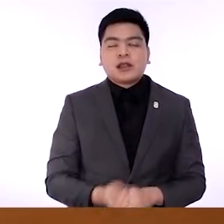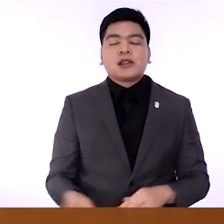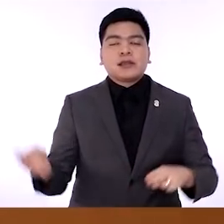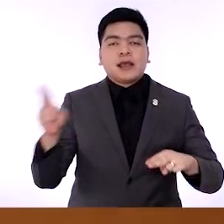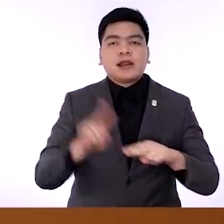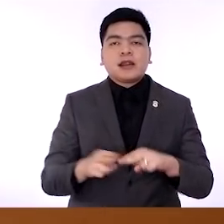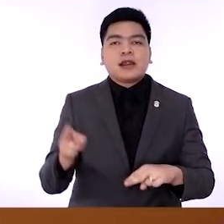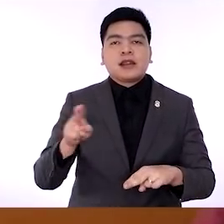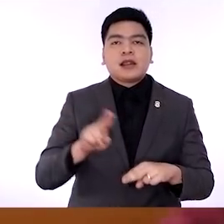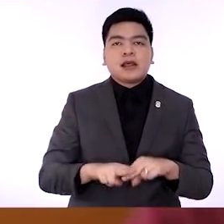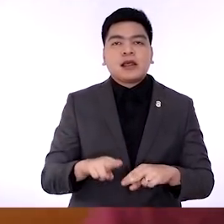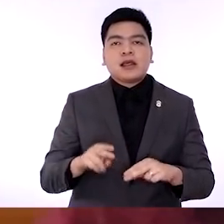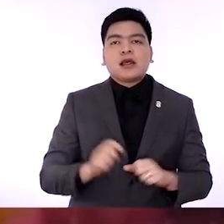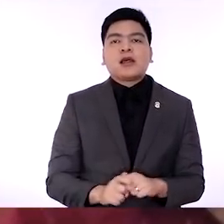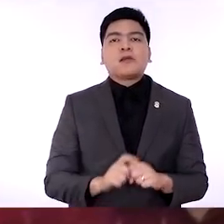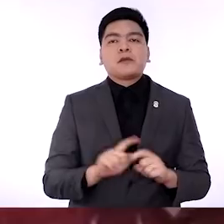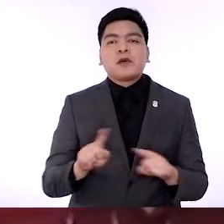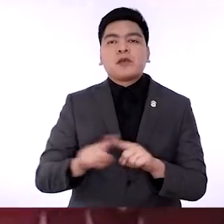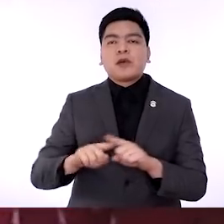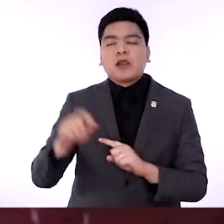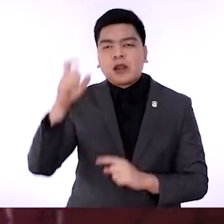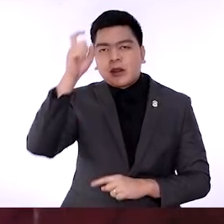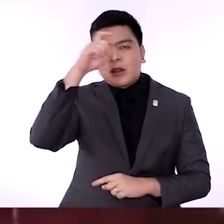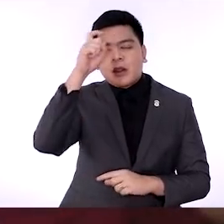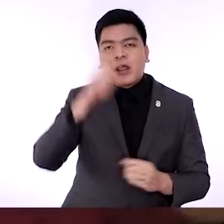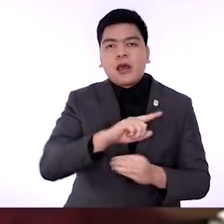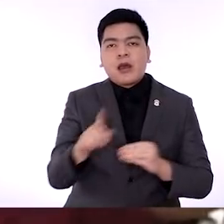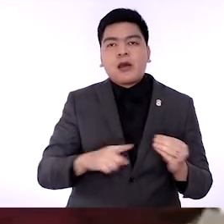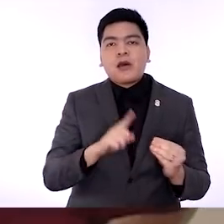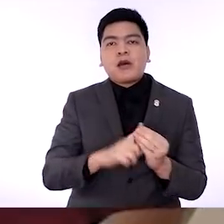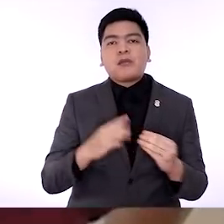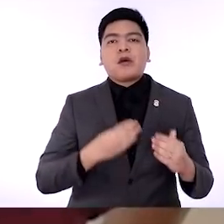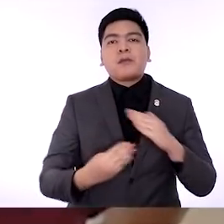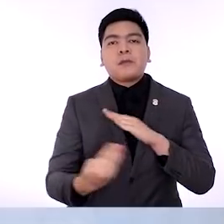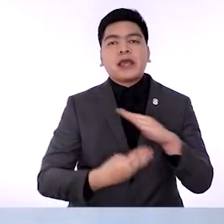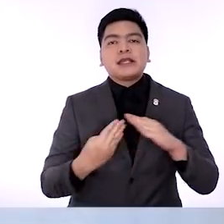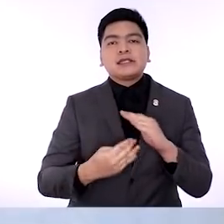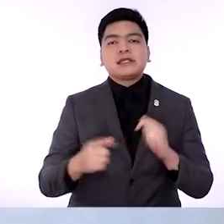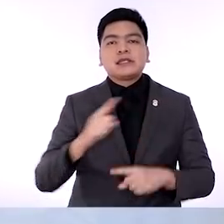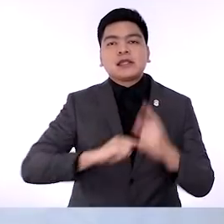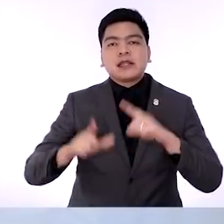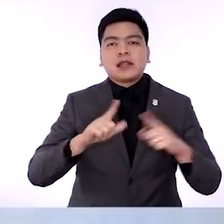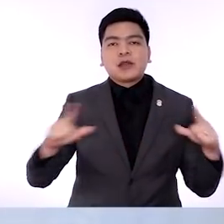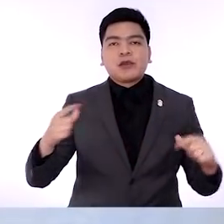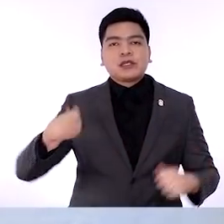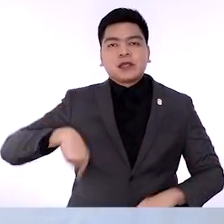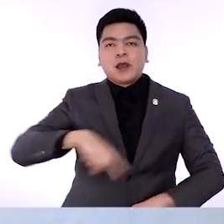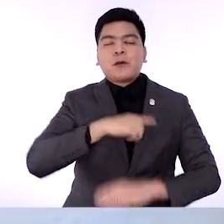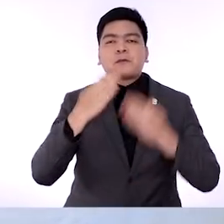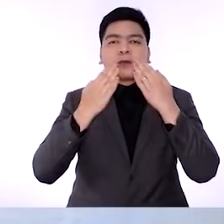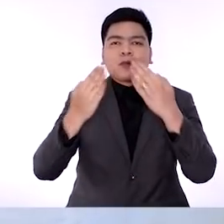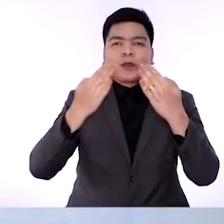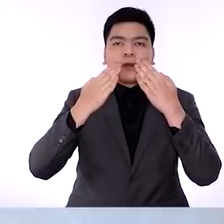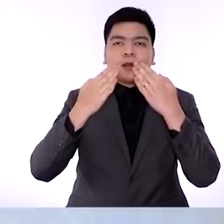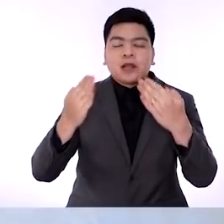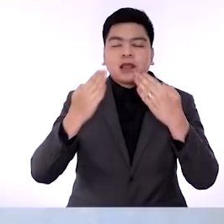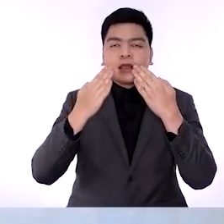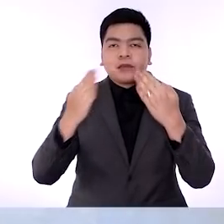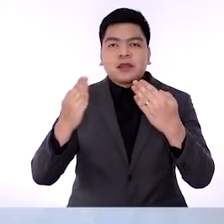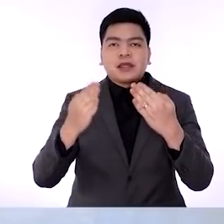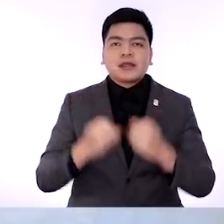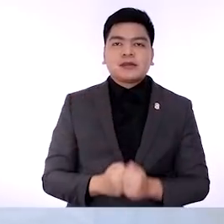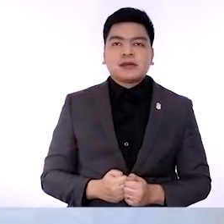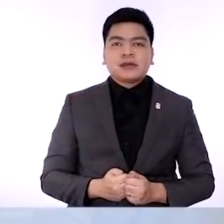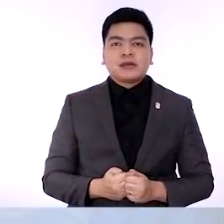sa kanila ng iba't ibang kaalaman tungkol nga sa Basic Sign Language. Kami po ay nagpapasalamat ng maraming